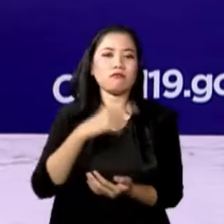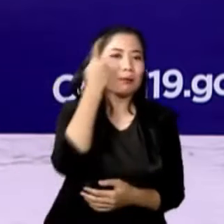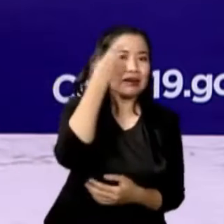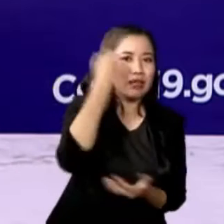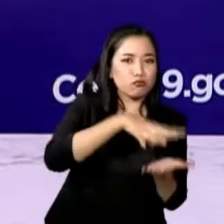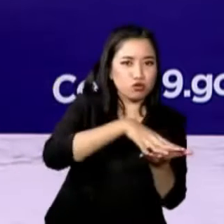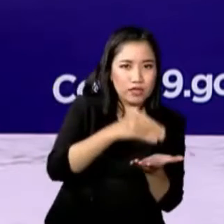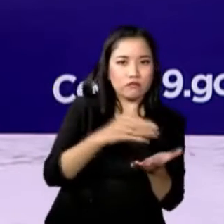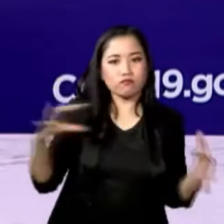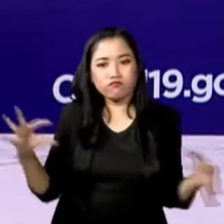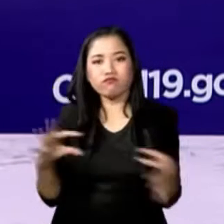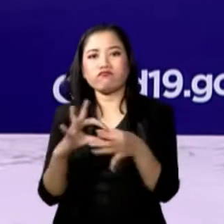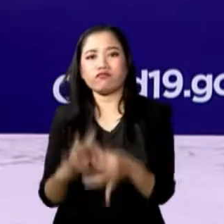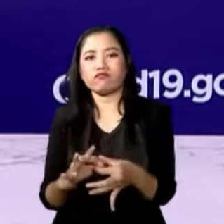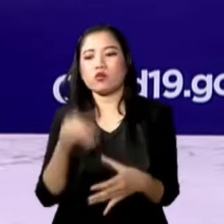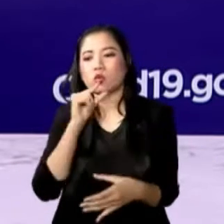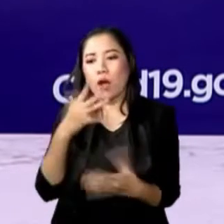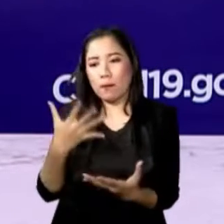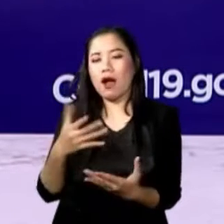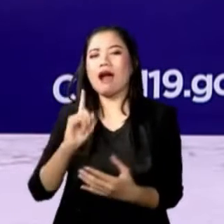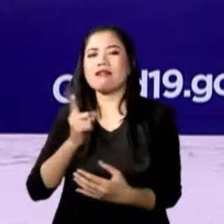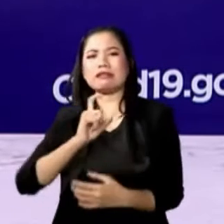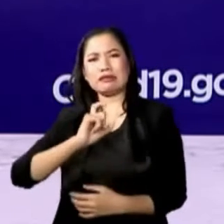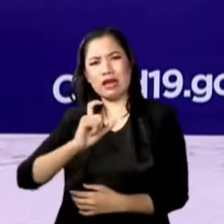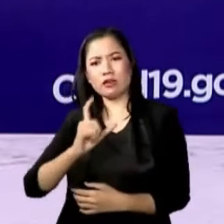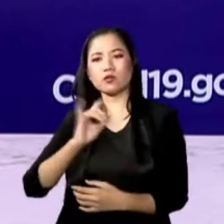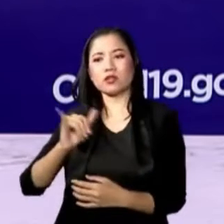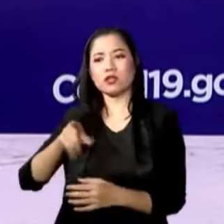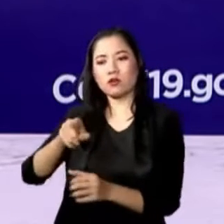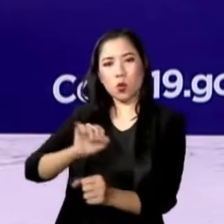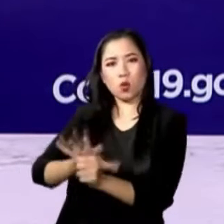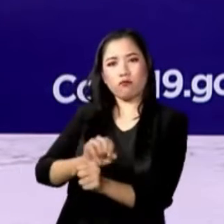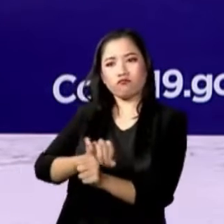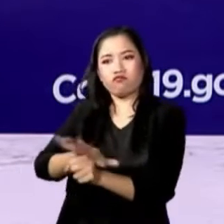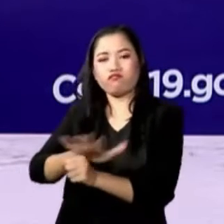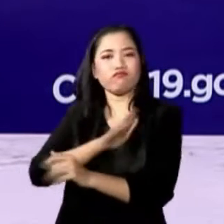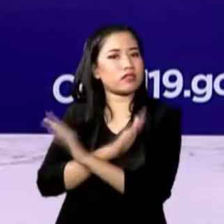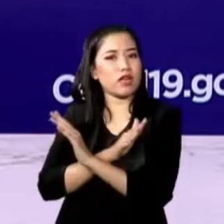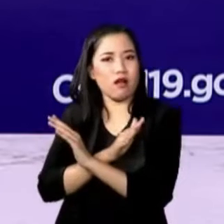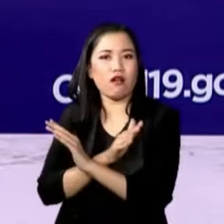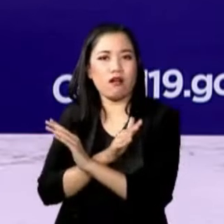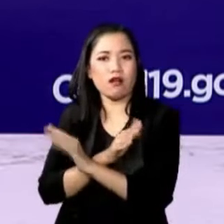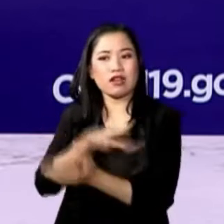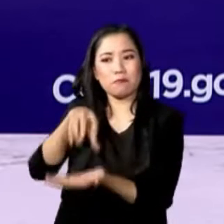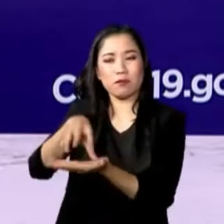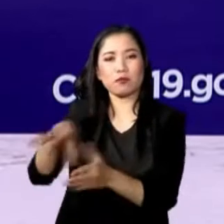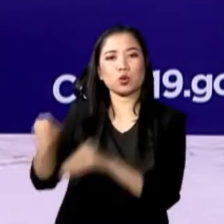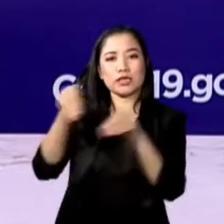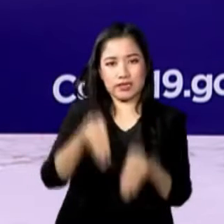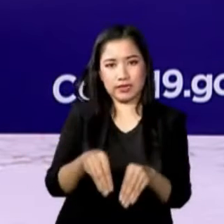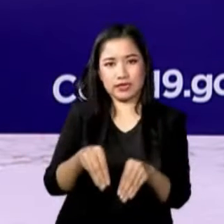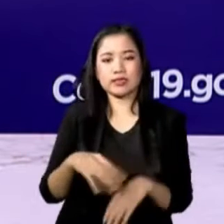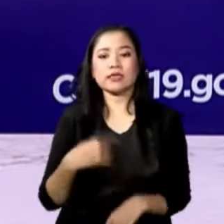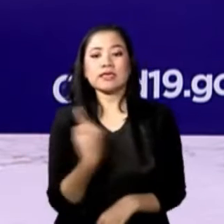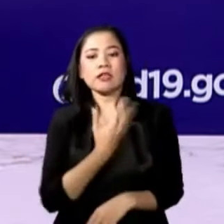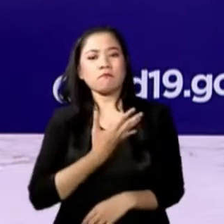mengambil langkah-langkah untuk mencegah penularan COVID-19 di tempat pengungsian. Selain itu, kami